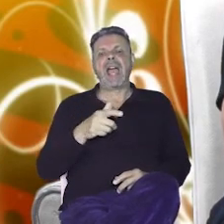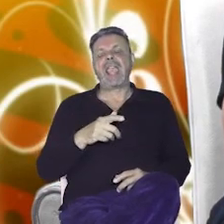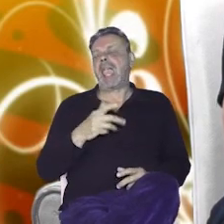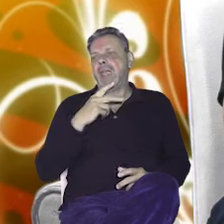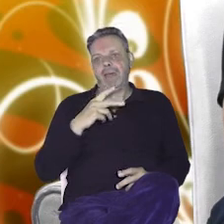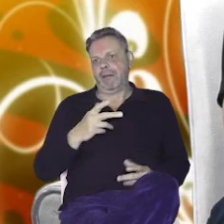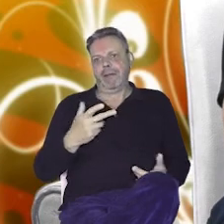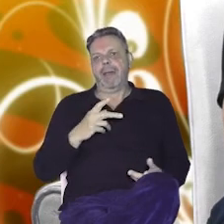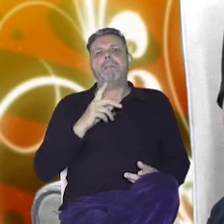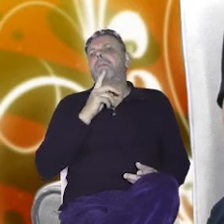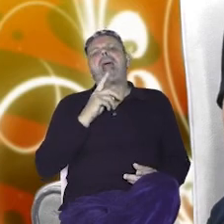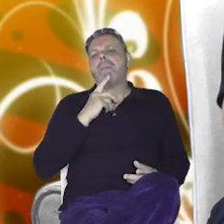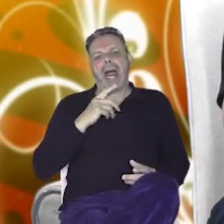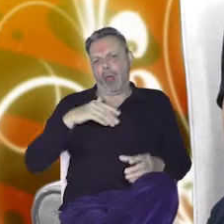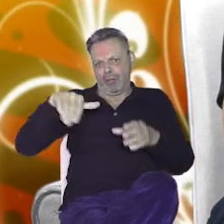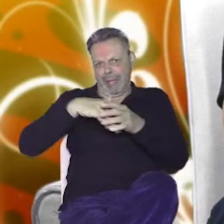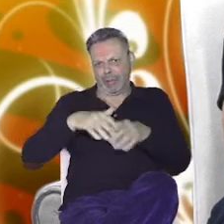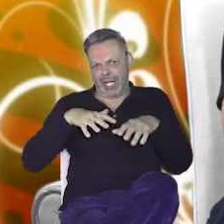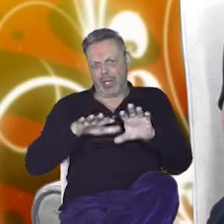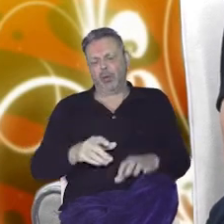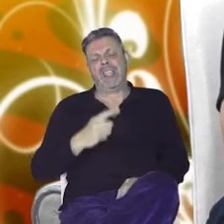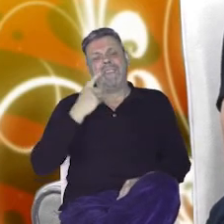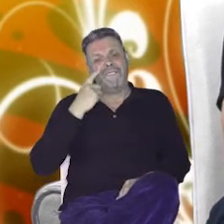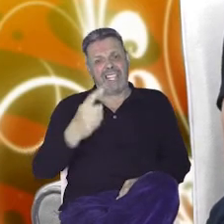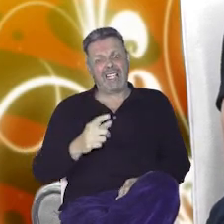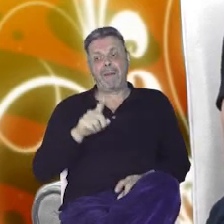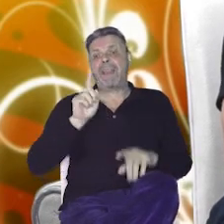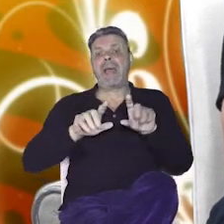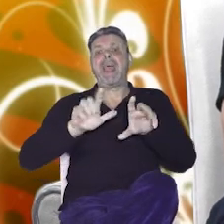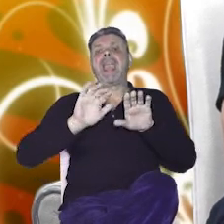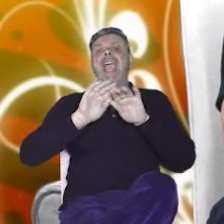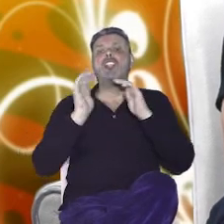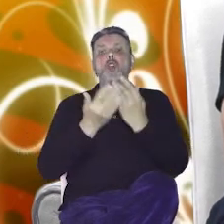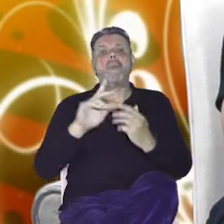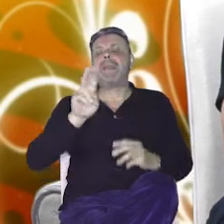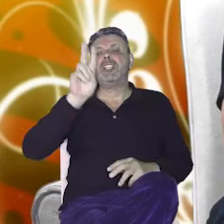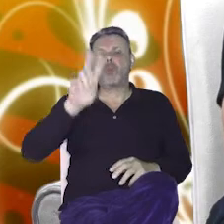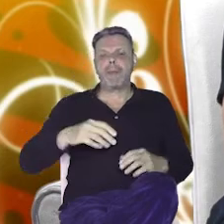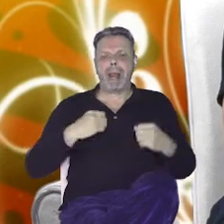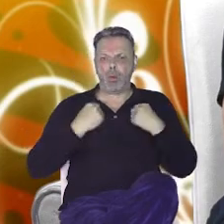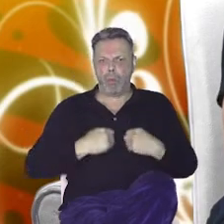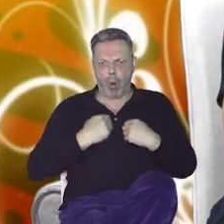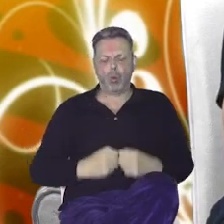osoblja. Vidjela sam čak i da neke sobe u tom domu nisu imale kupaonicu.